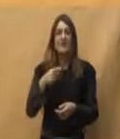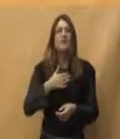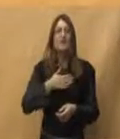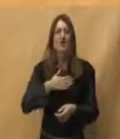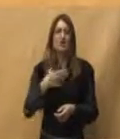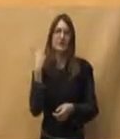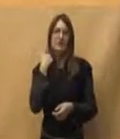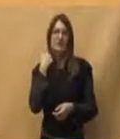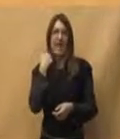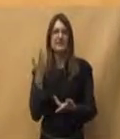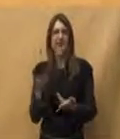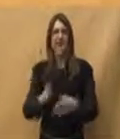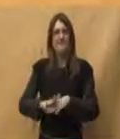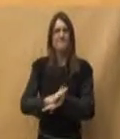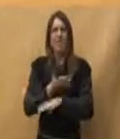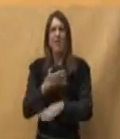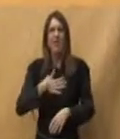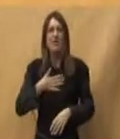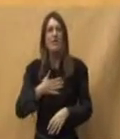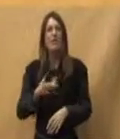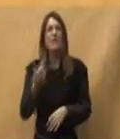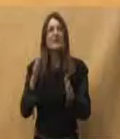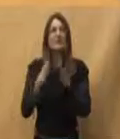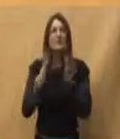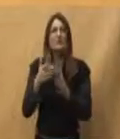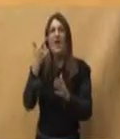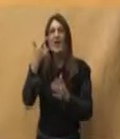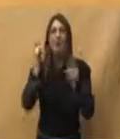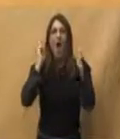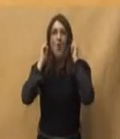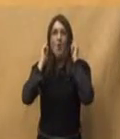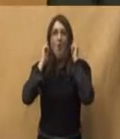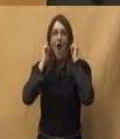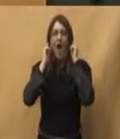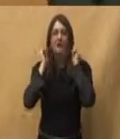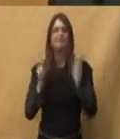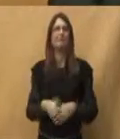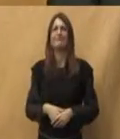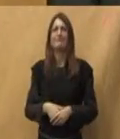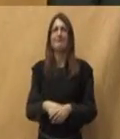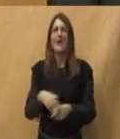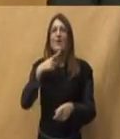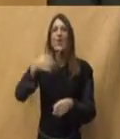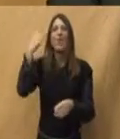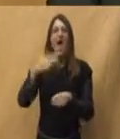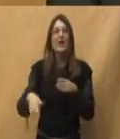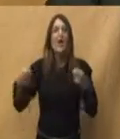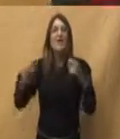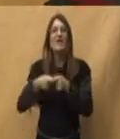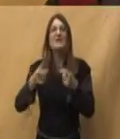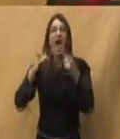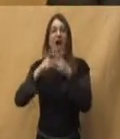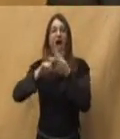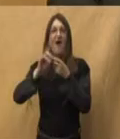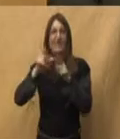Naš seksualni poriv ili moć je između dva uha. Da, to je na kraju poglavlja o afrodizijacima.